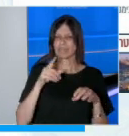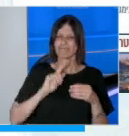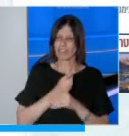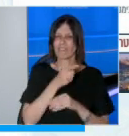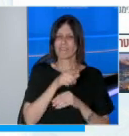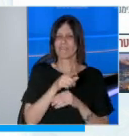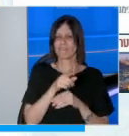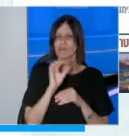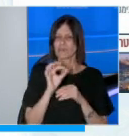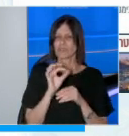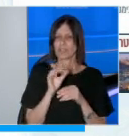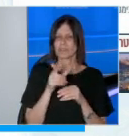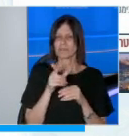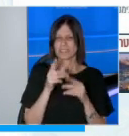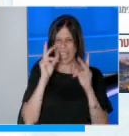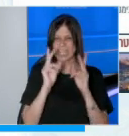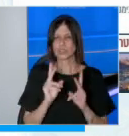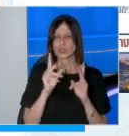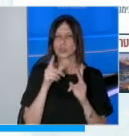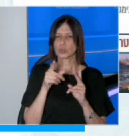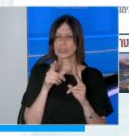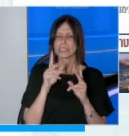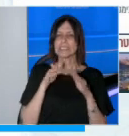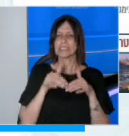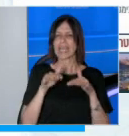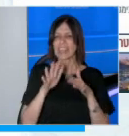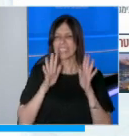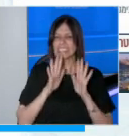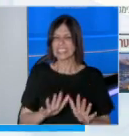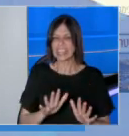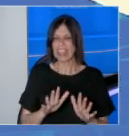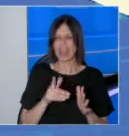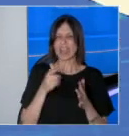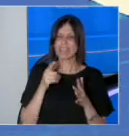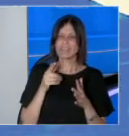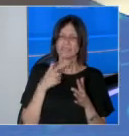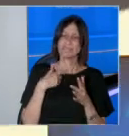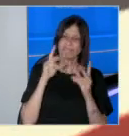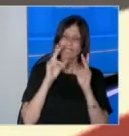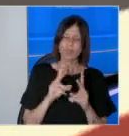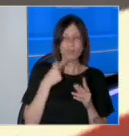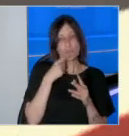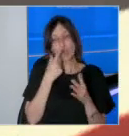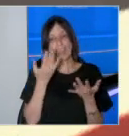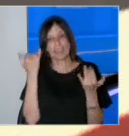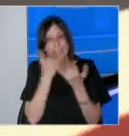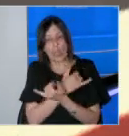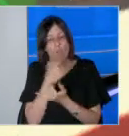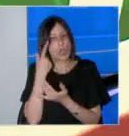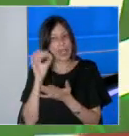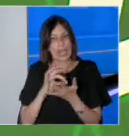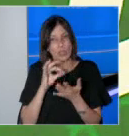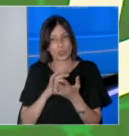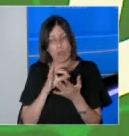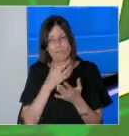פירומנים, כך אחמד טיבי, ואני אשאל, אולי הטעות היא כי לא ידעו איך להיית את הרמדאן,